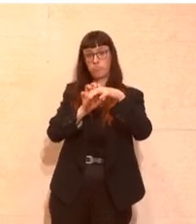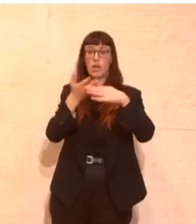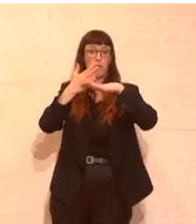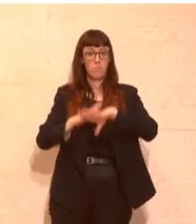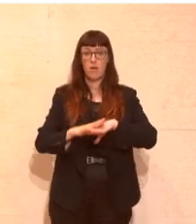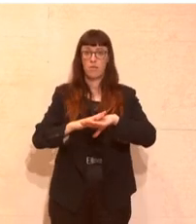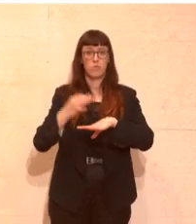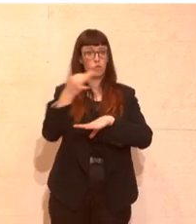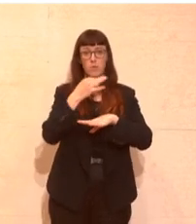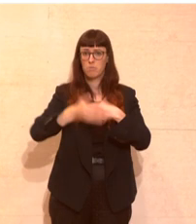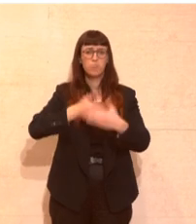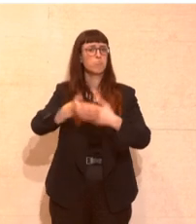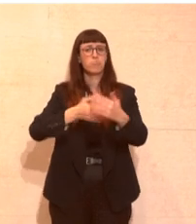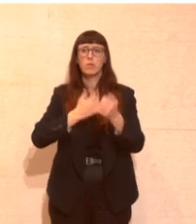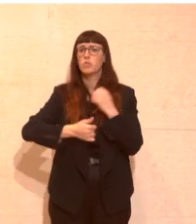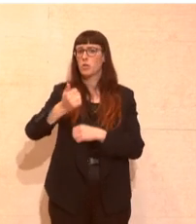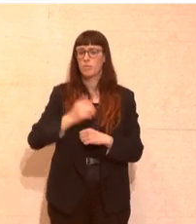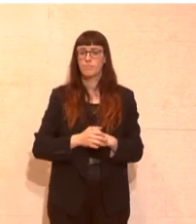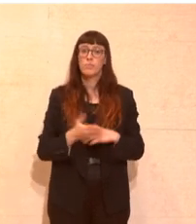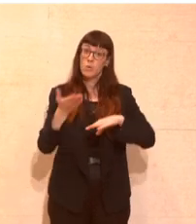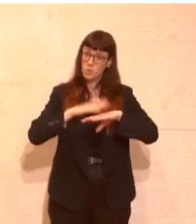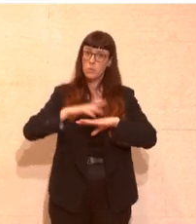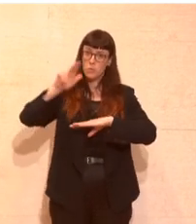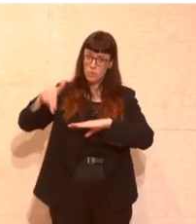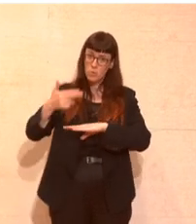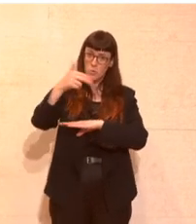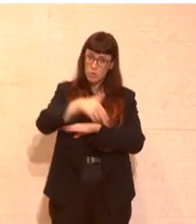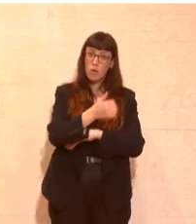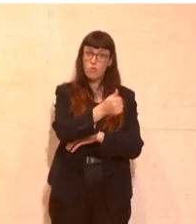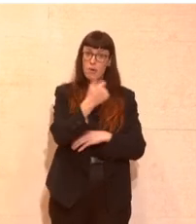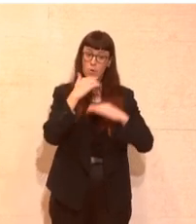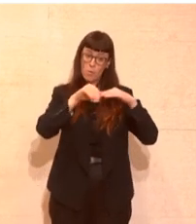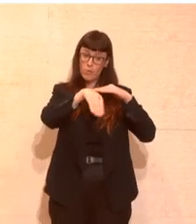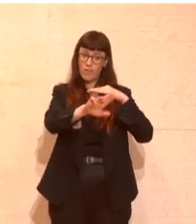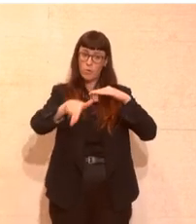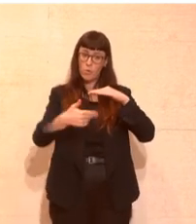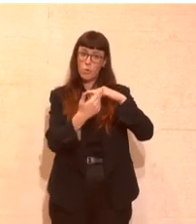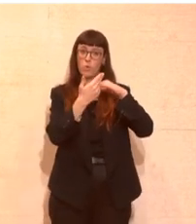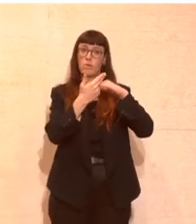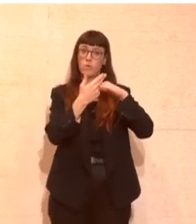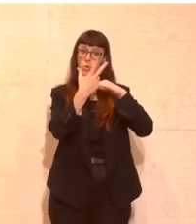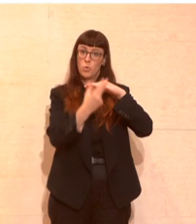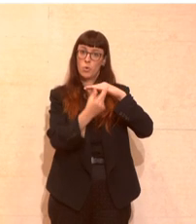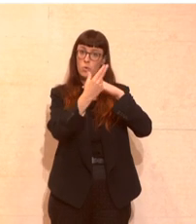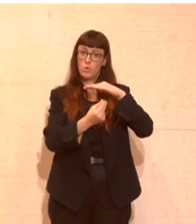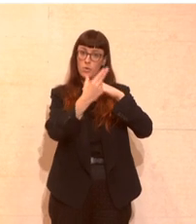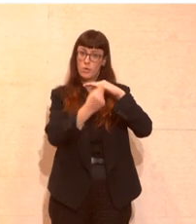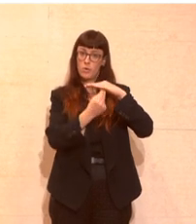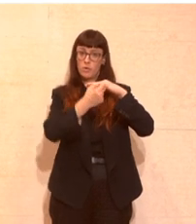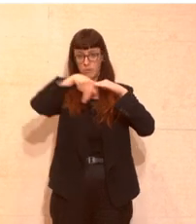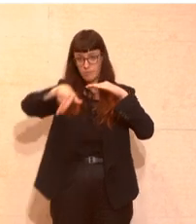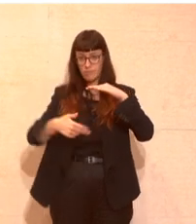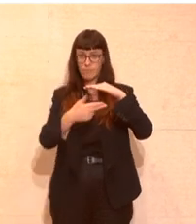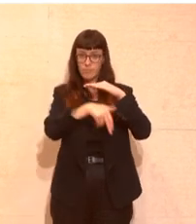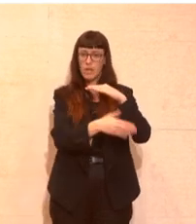lui, est obligé volontairement de remonter à la surface des océans pour pouvoir s'oxygéner. Et pourtant, il